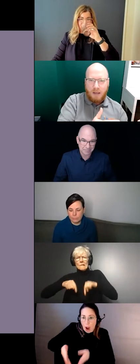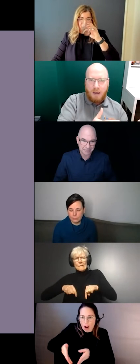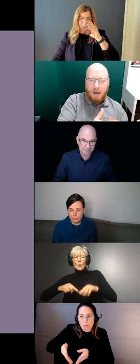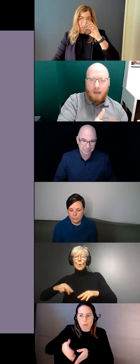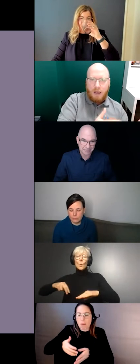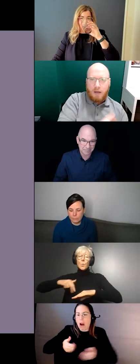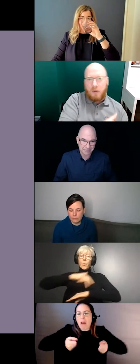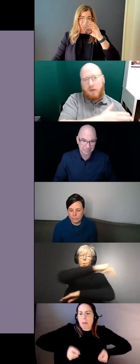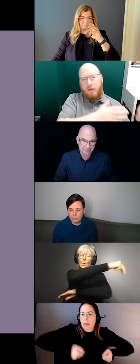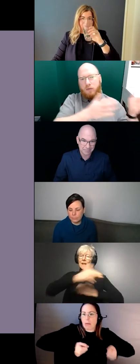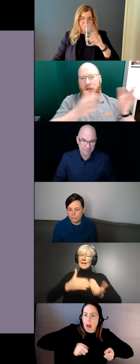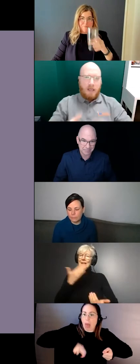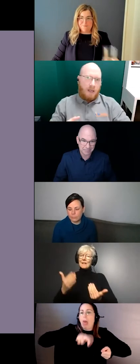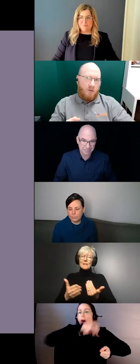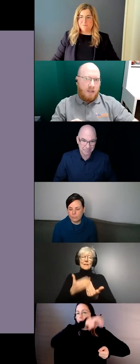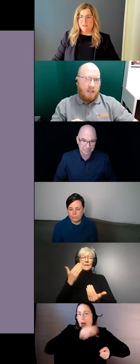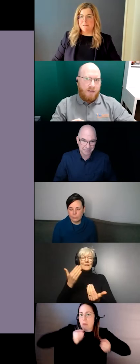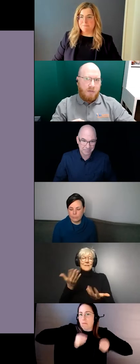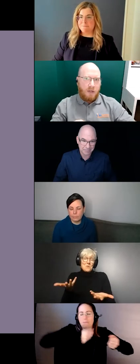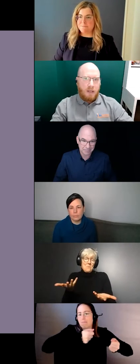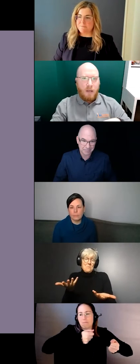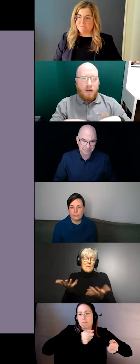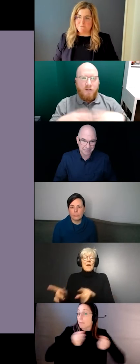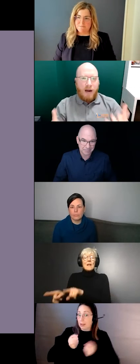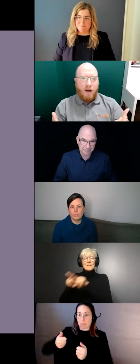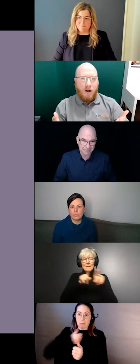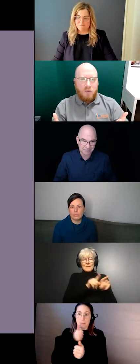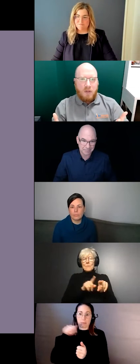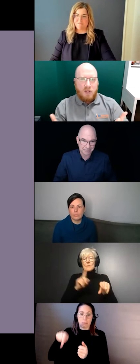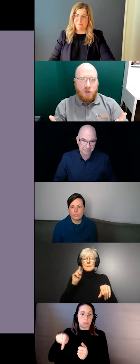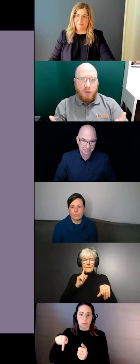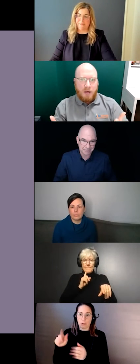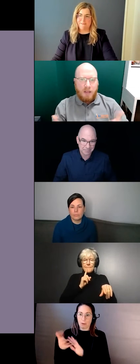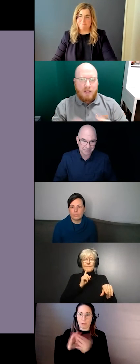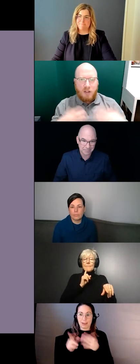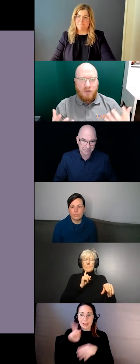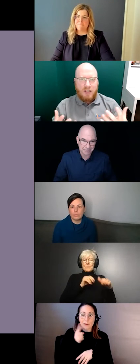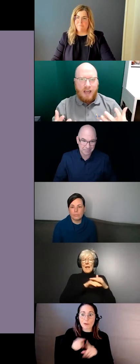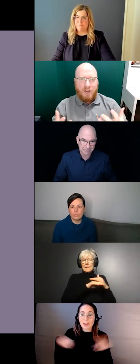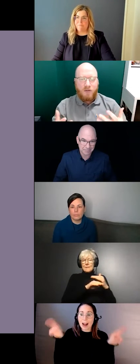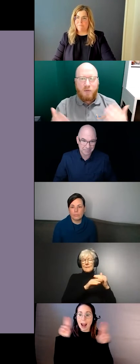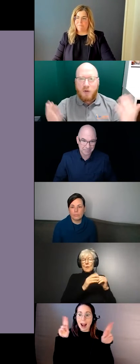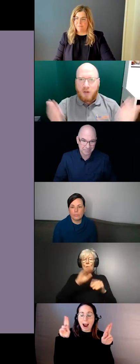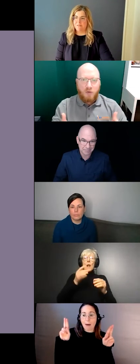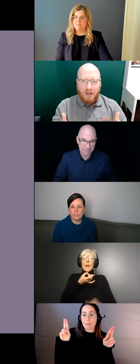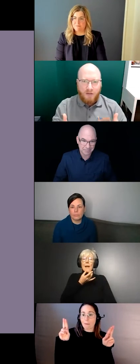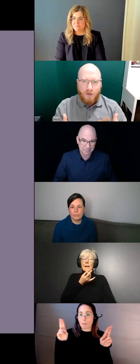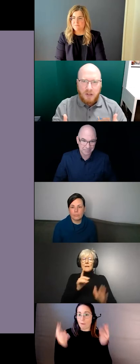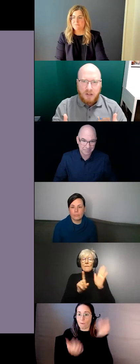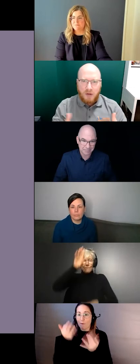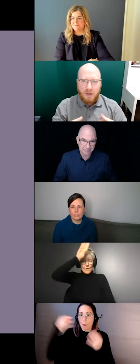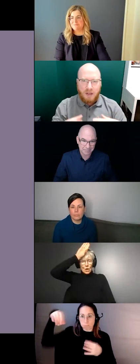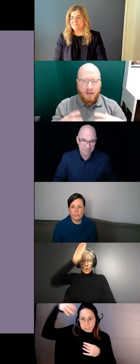rampes. Donc, on pouvait prendre ça dans la communauté sourde, des alarmes de feu avec des strobes lumineux. Ce n'est pas juste pour les sourds, mais